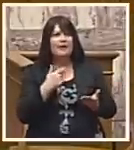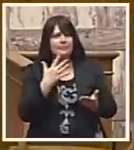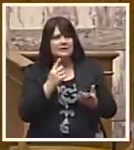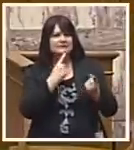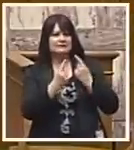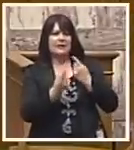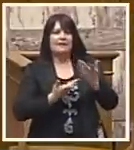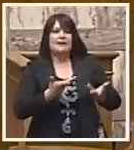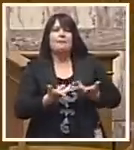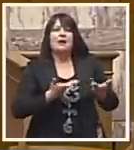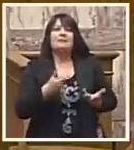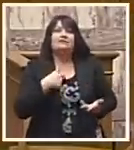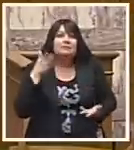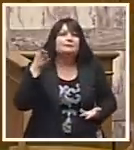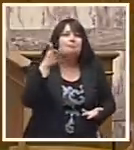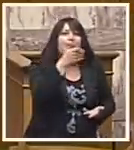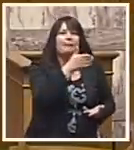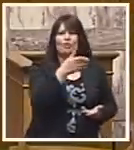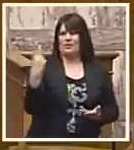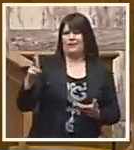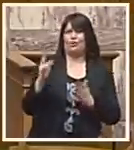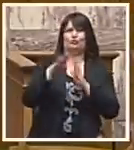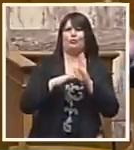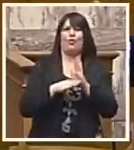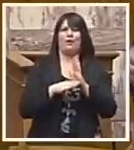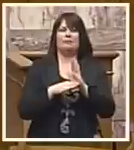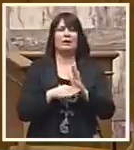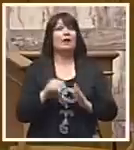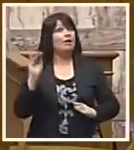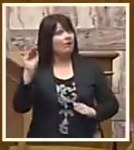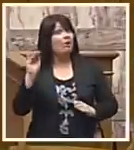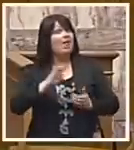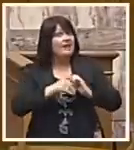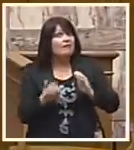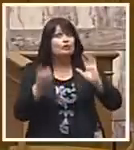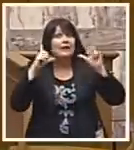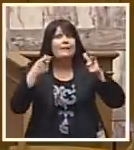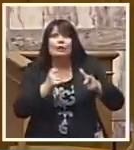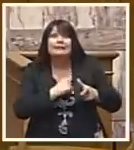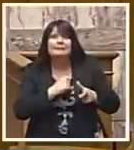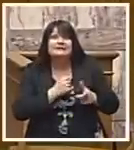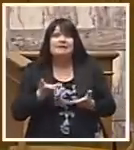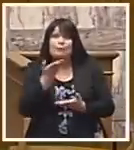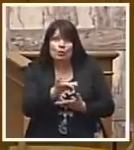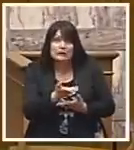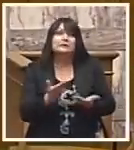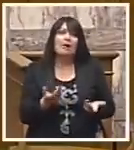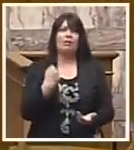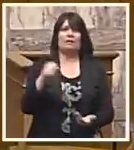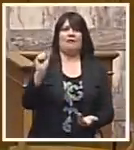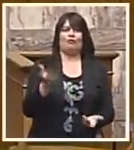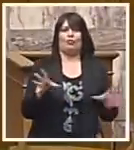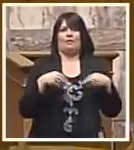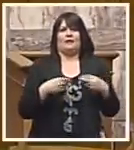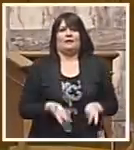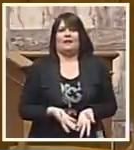όχι του δικού σας προγράμματος. Ενδιαφέρονται, ναι, για την άποψή σας, αλλά διαφωνούν με αυτήν.